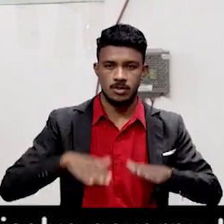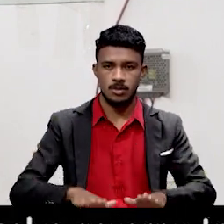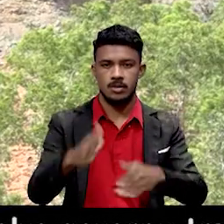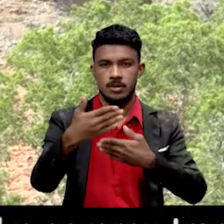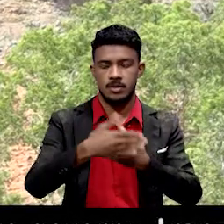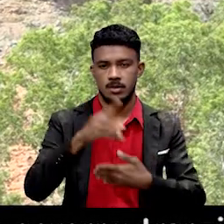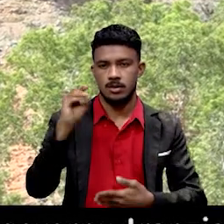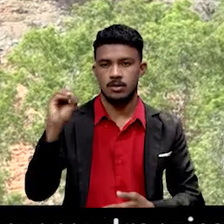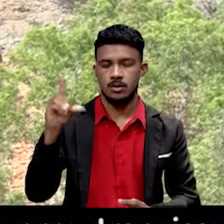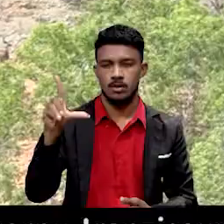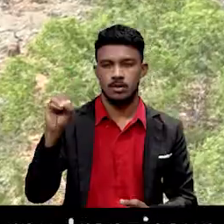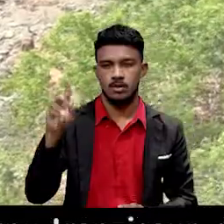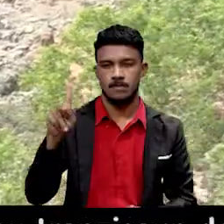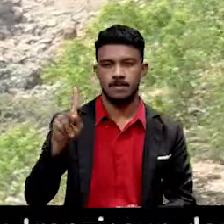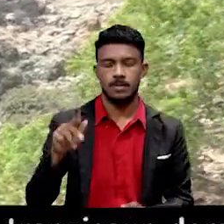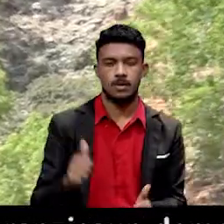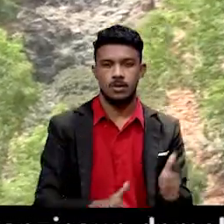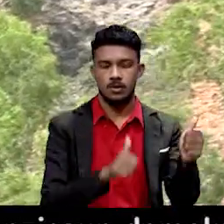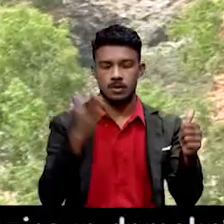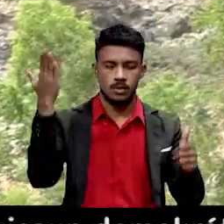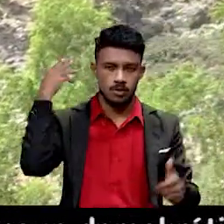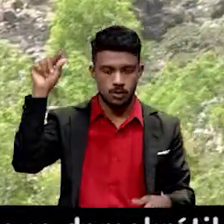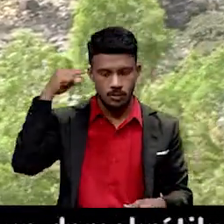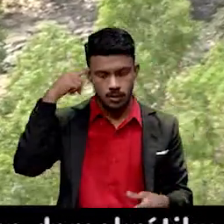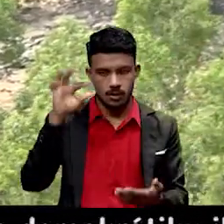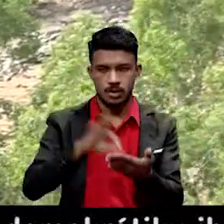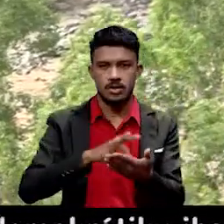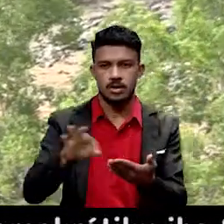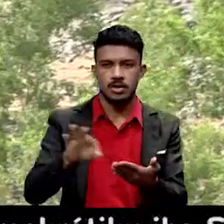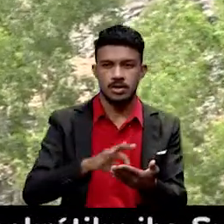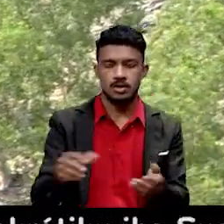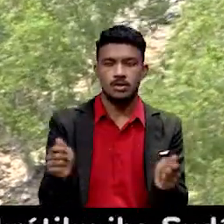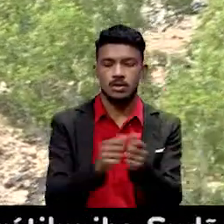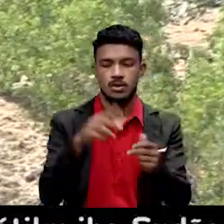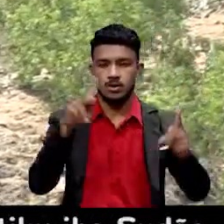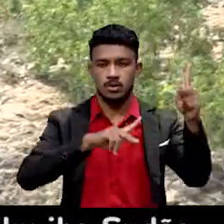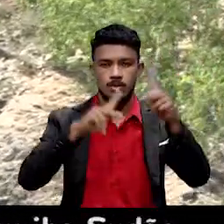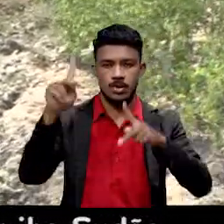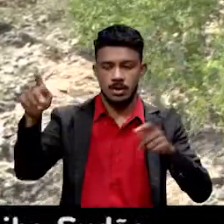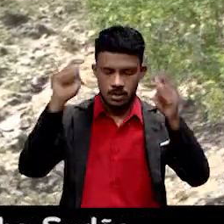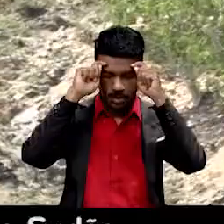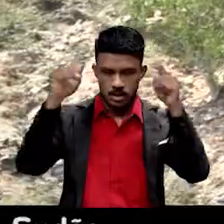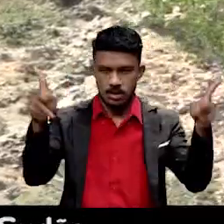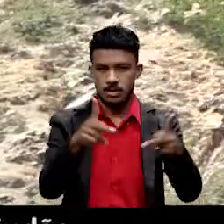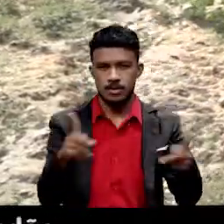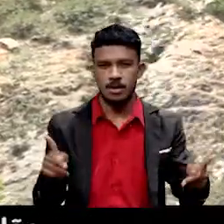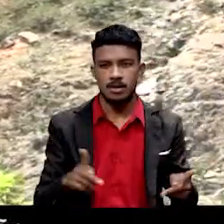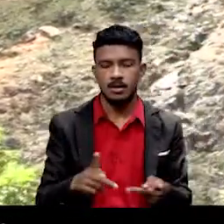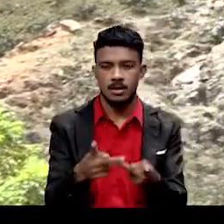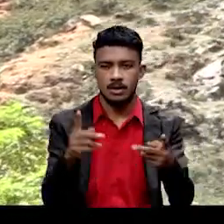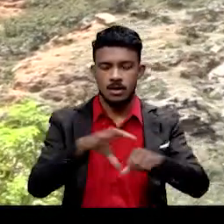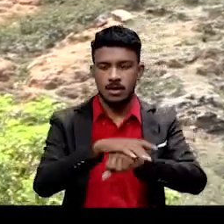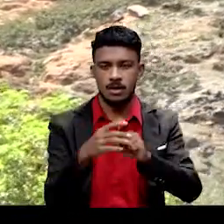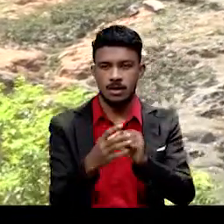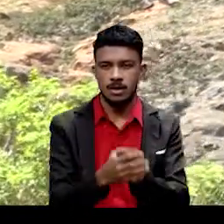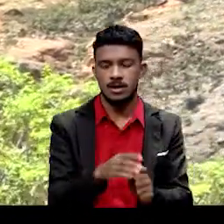doloko. Tuir ex governante ne be asina acordo ho compagnia Timor Plaza, statuto rai dolokoang ne,